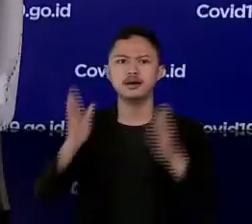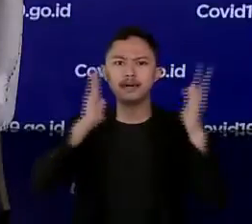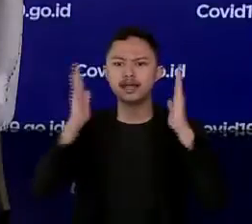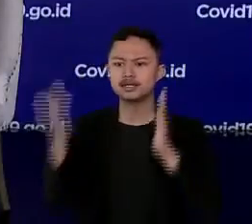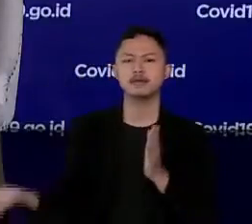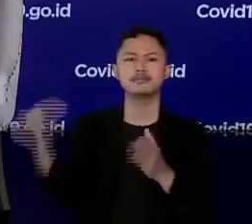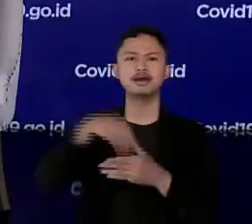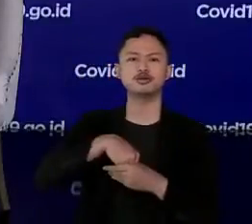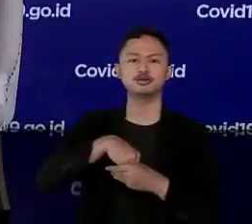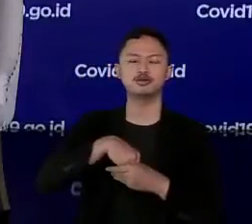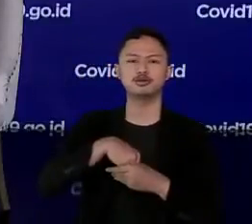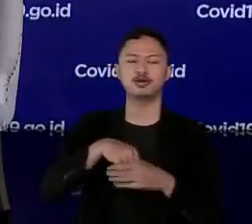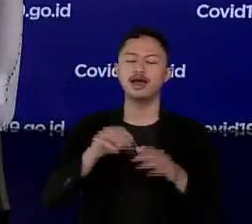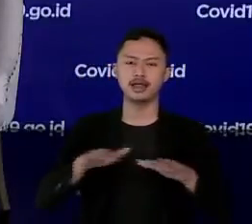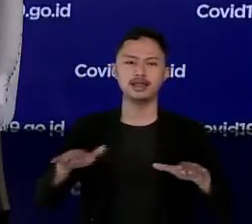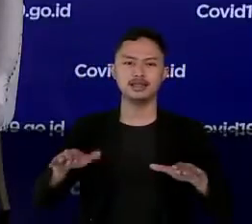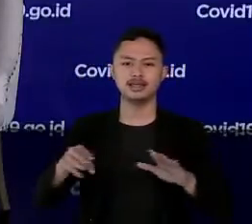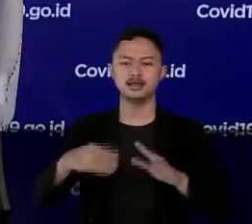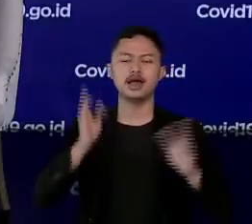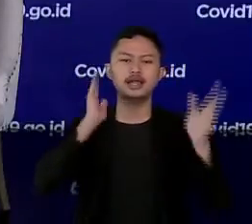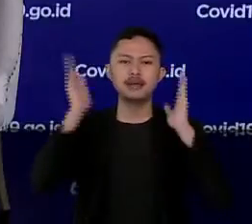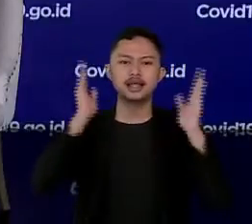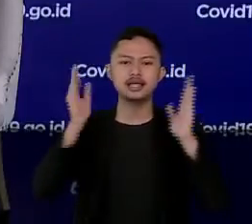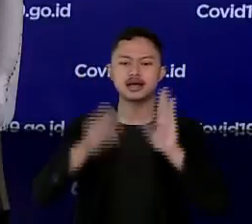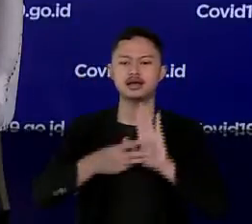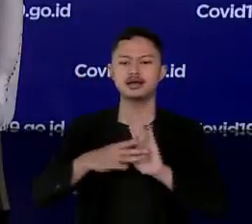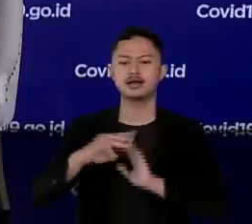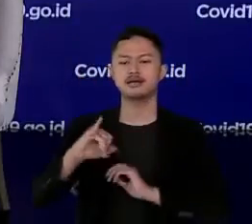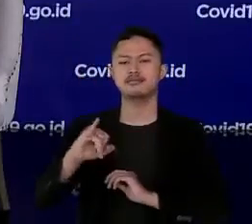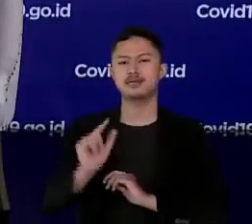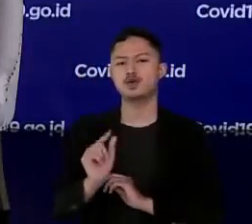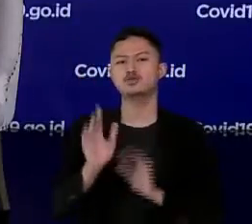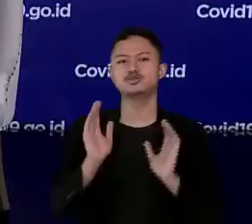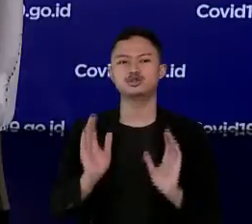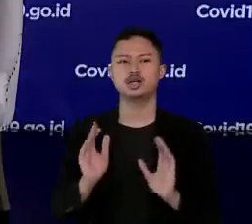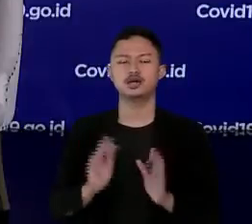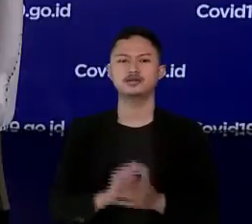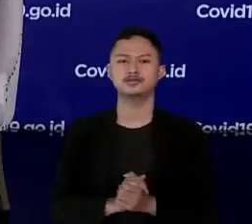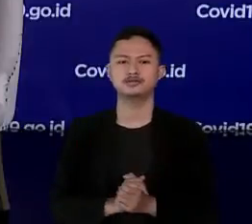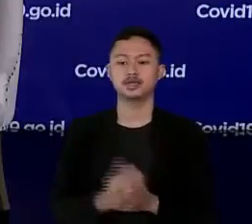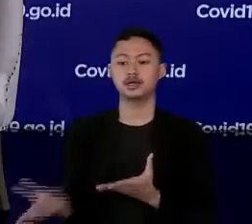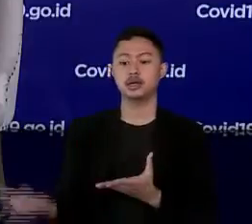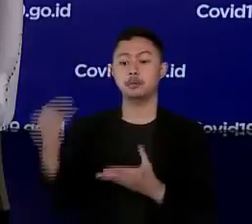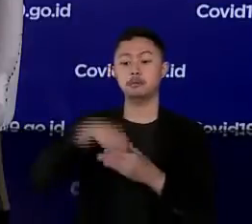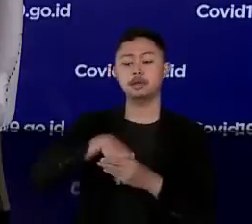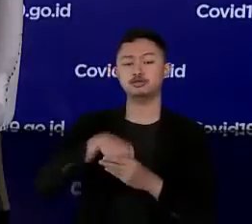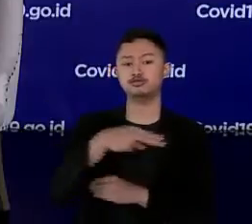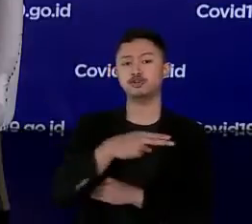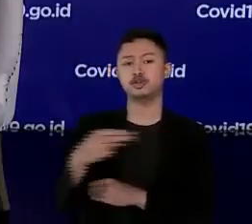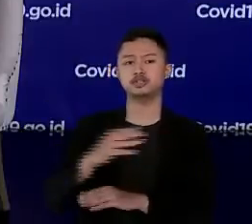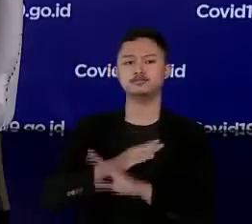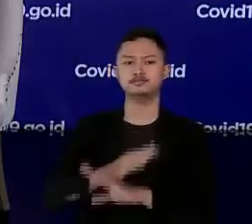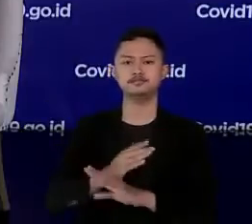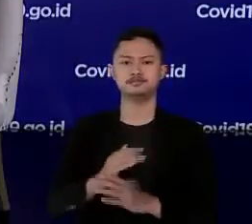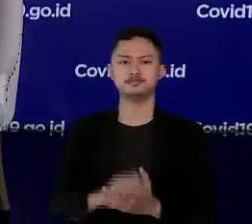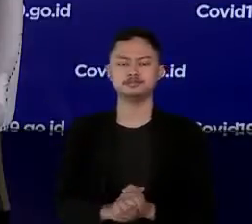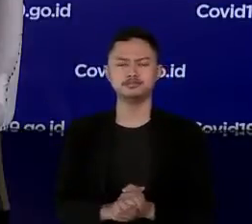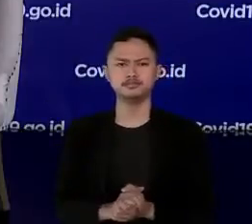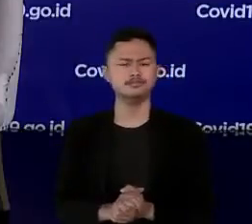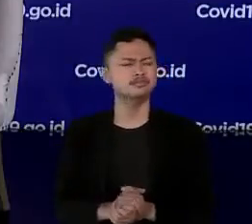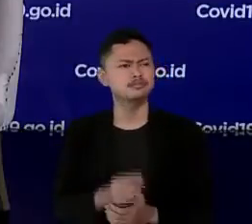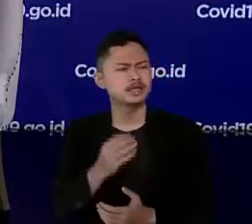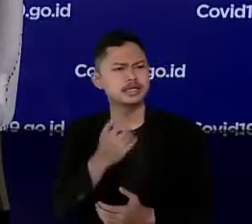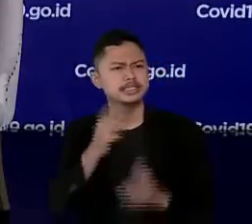masuk Nah ini udah sampai Malaysia Miu kita harus antisipasi jangan sampai masuk ke Indonesia jalannya bisa